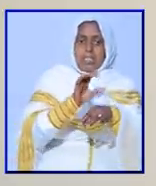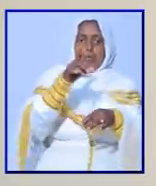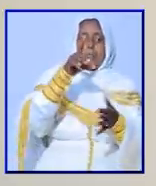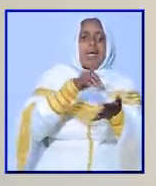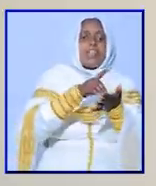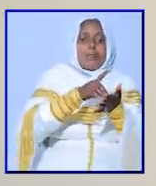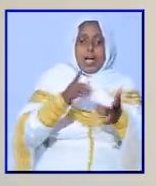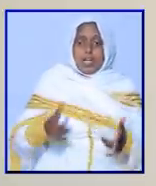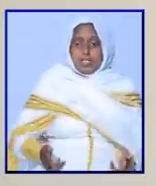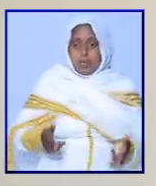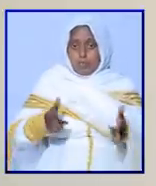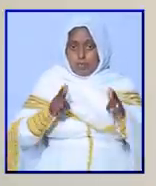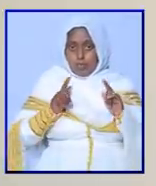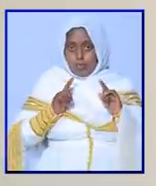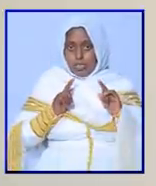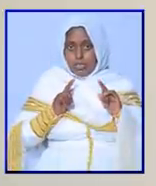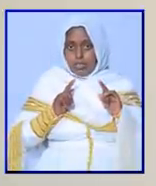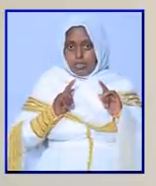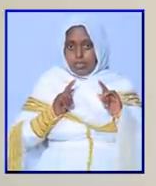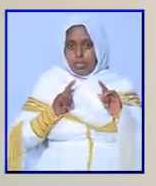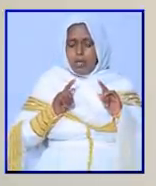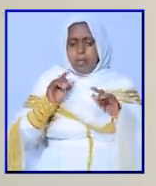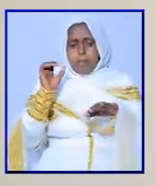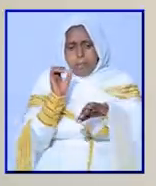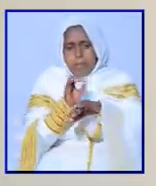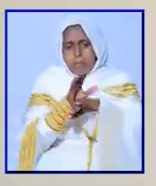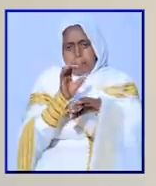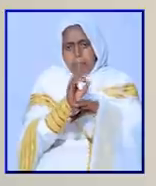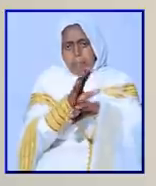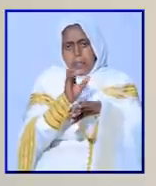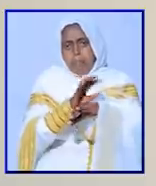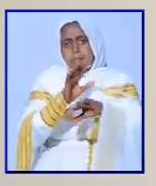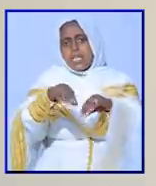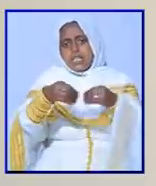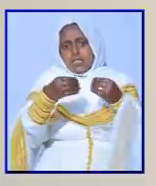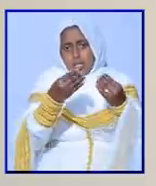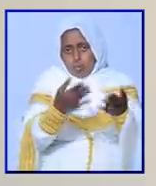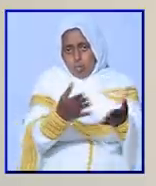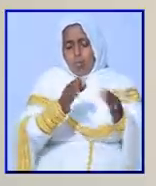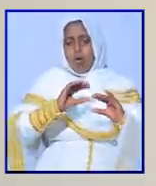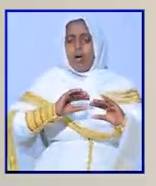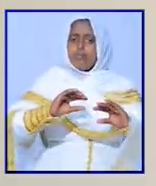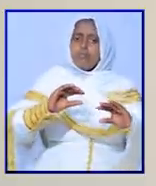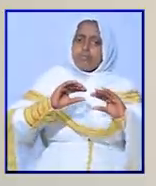በቆሮንቶስ ቤተክርስቲያን ከተማ የሚኖሩትን መክሮ